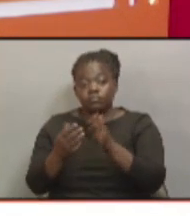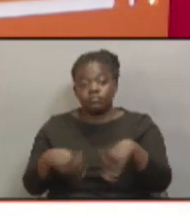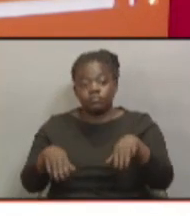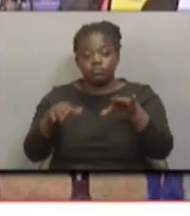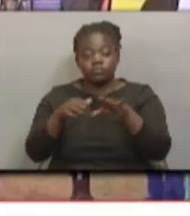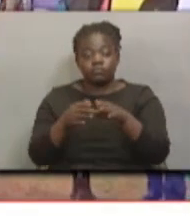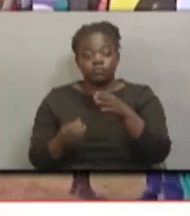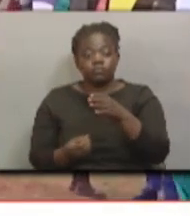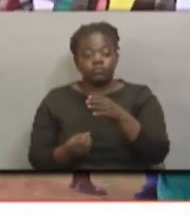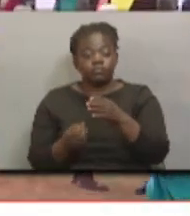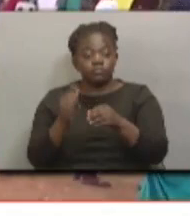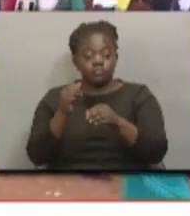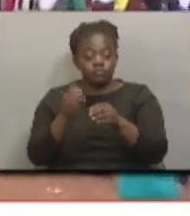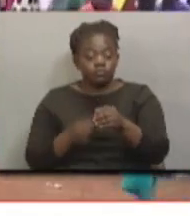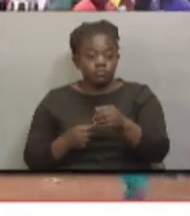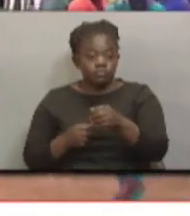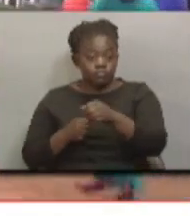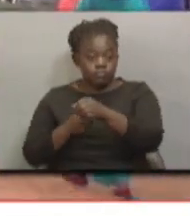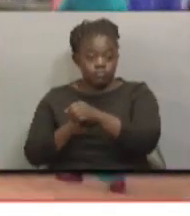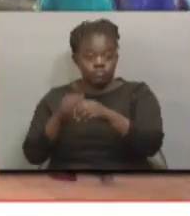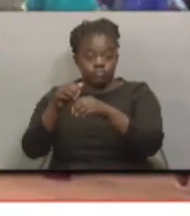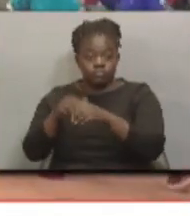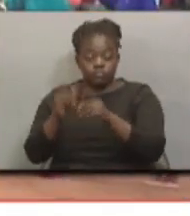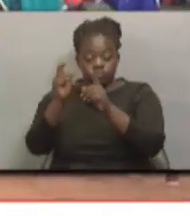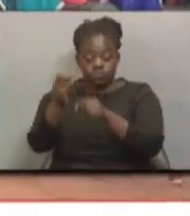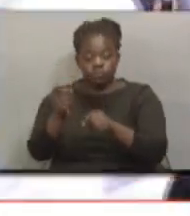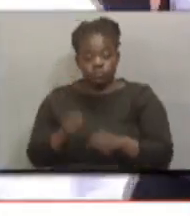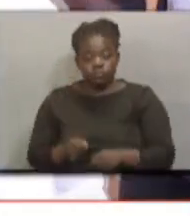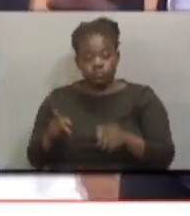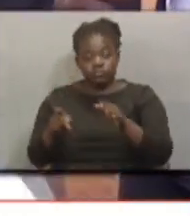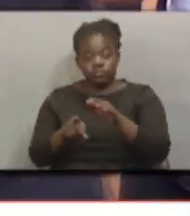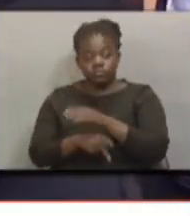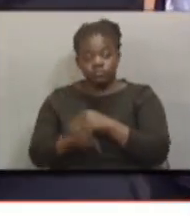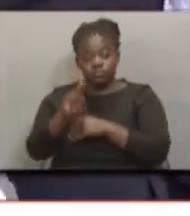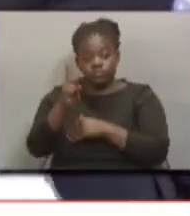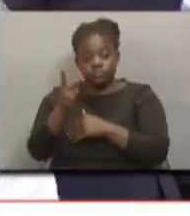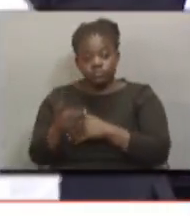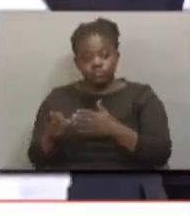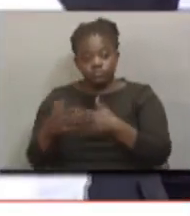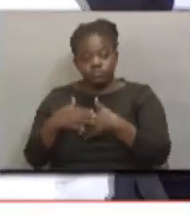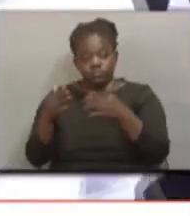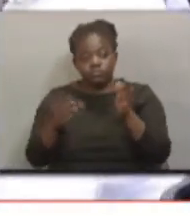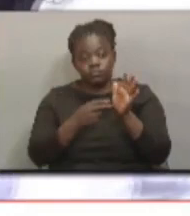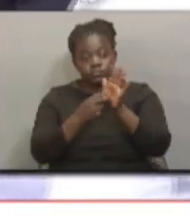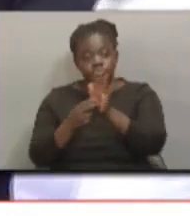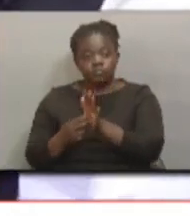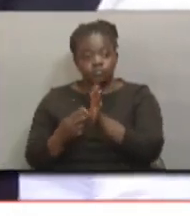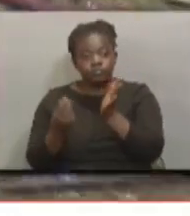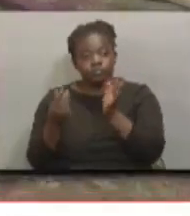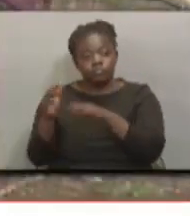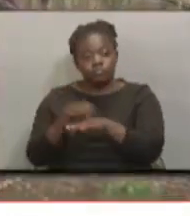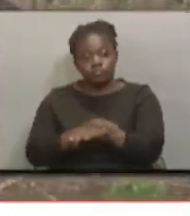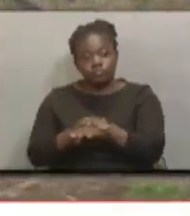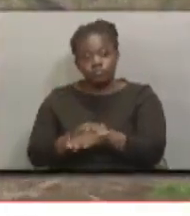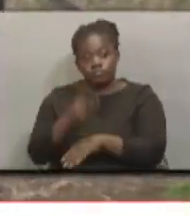byobulimi. Omumyuka wa katikiro asoka haji Twaha Kaawaase aguddewo omwoleso gwa Buganda kagadde 2022